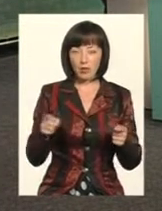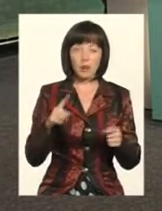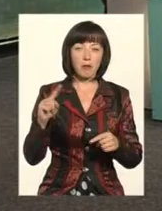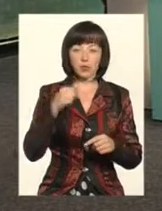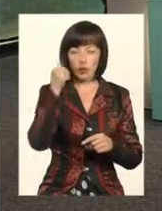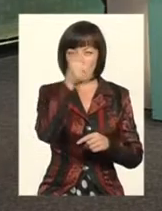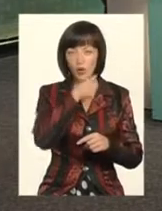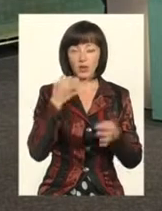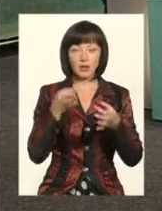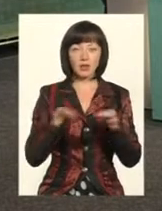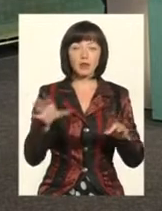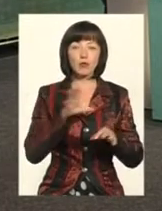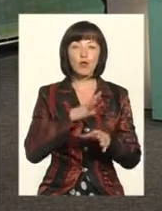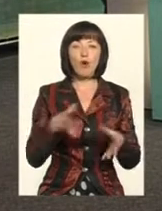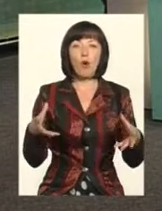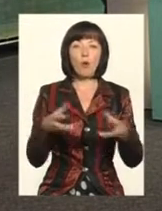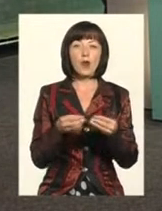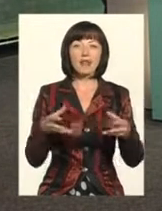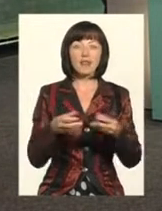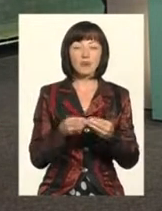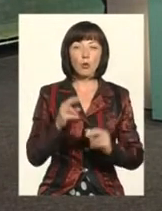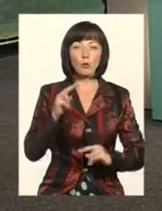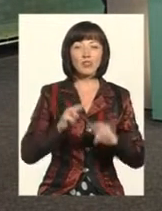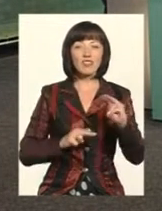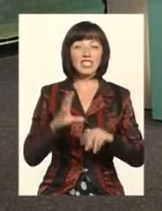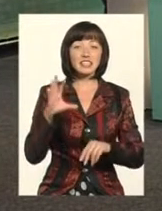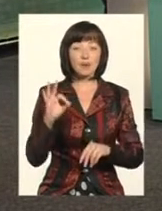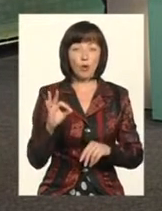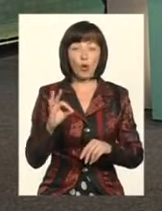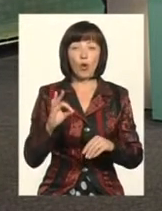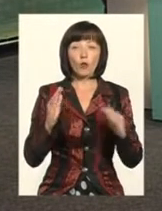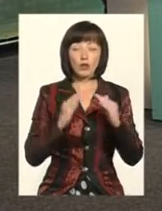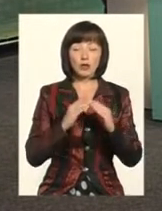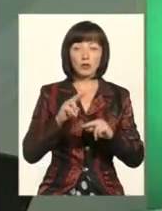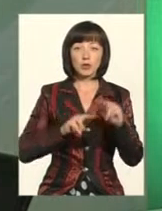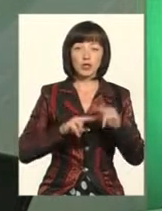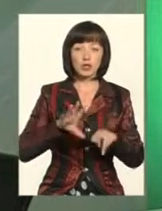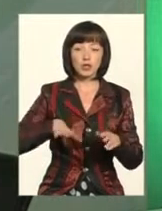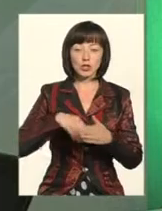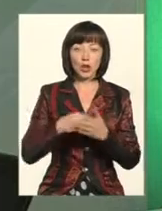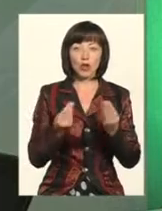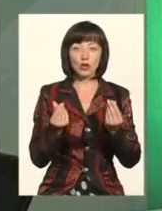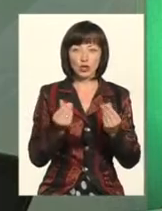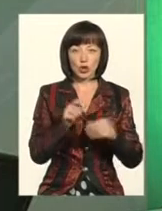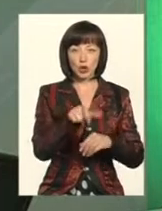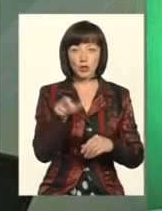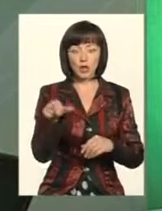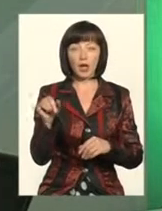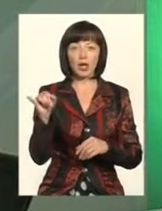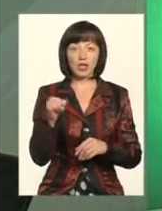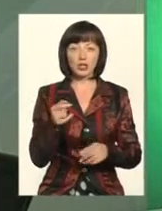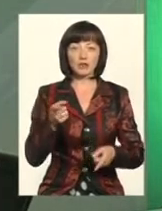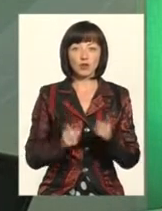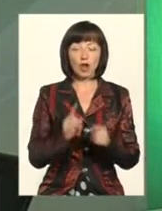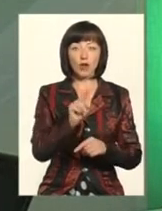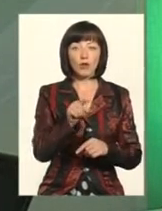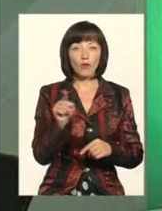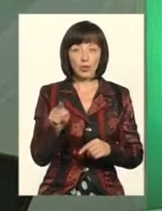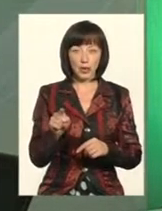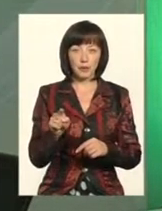був такий кооперативне будівництво. Будинки ці побудовані за кошти мешканців, і, звичайно, вони, знову ж